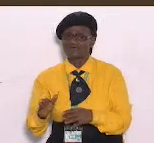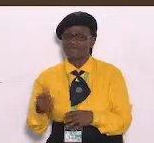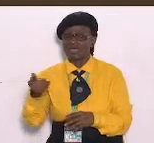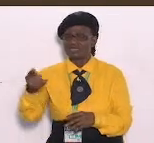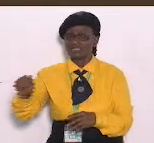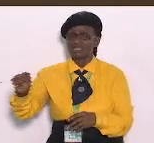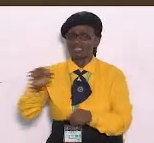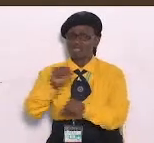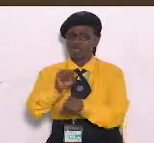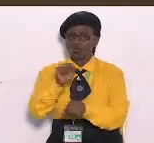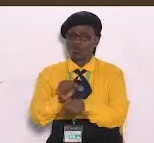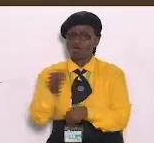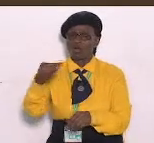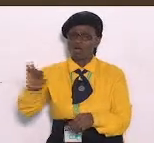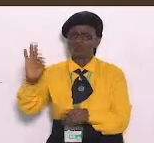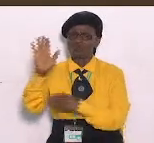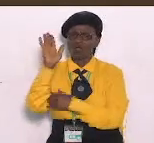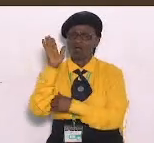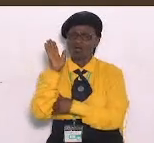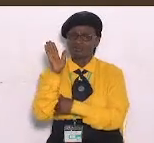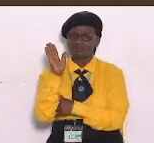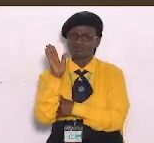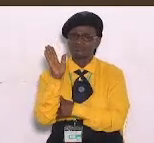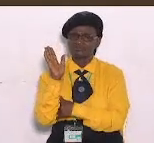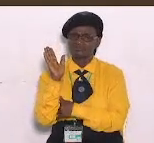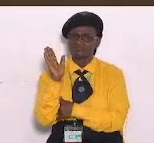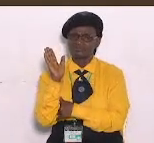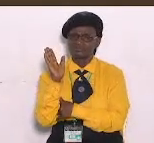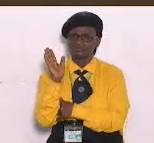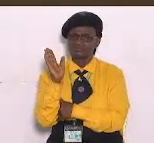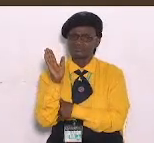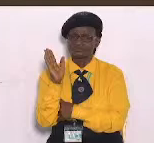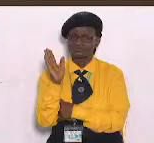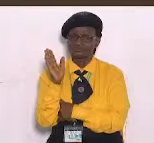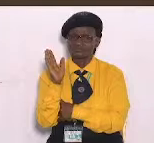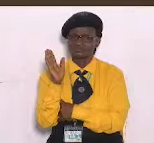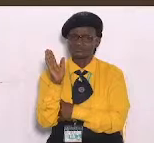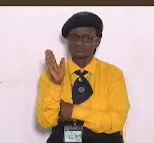l'argent cour derrière l'œuvre de